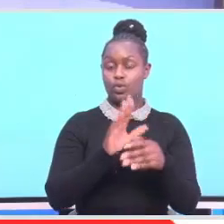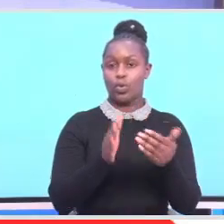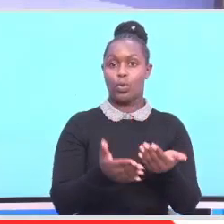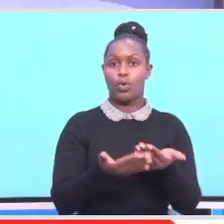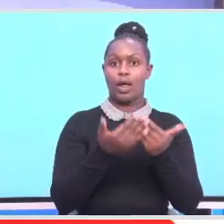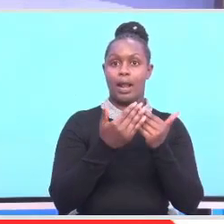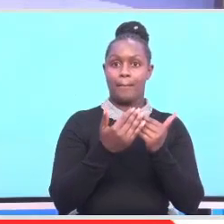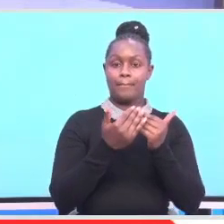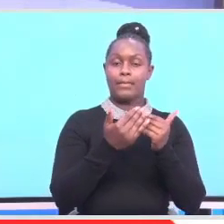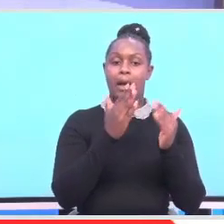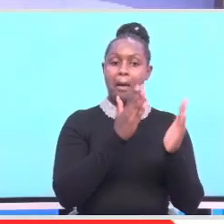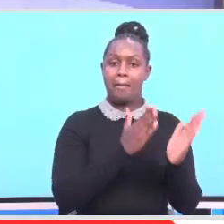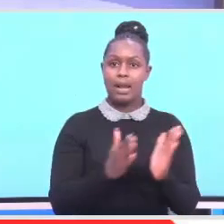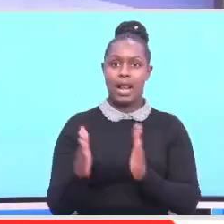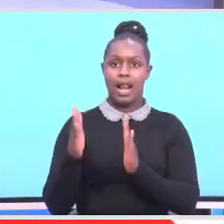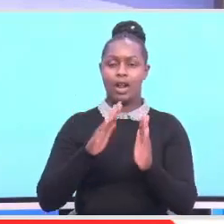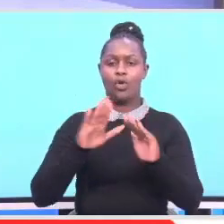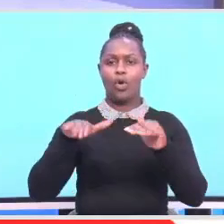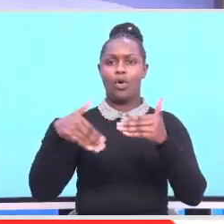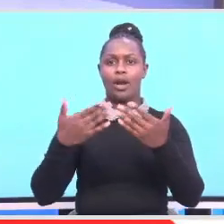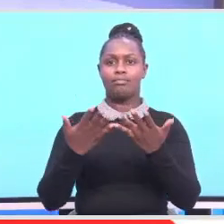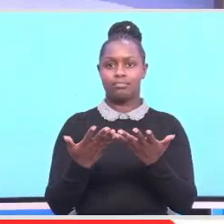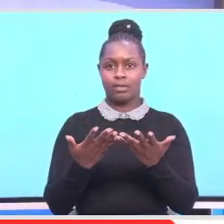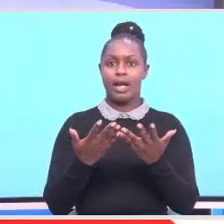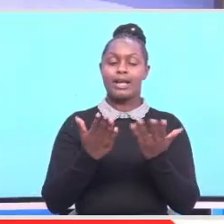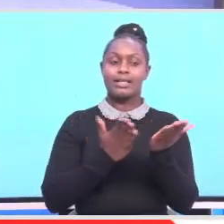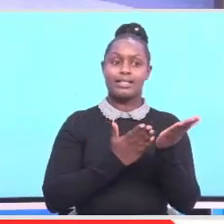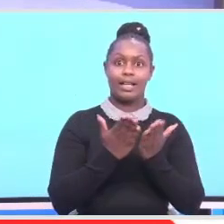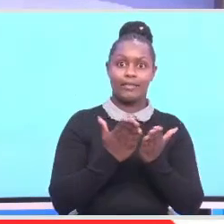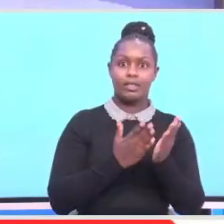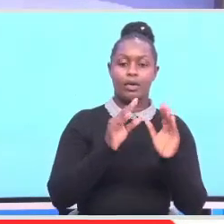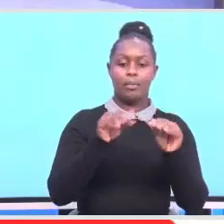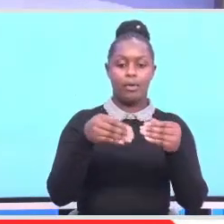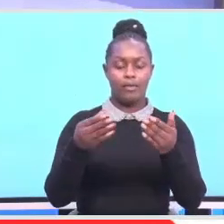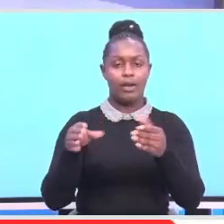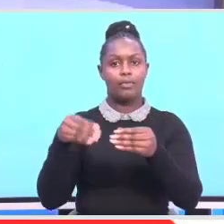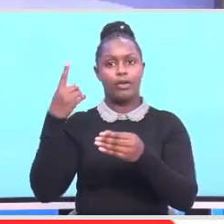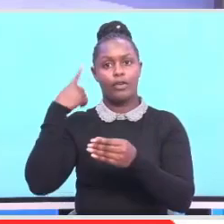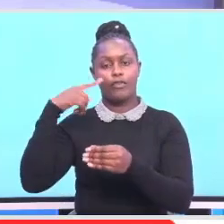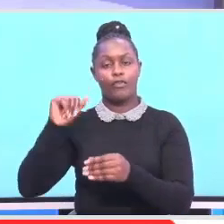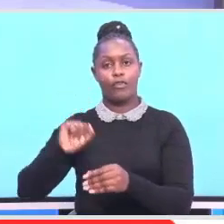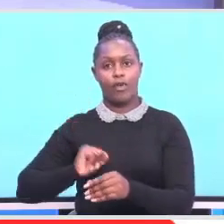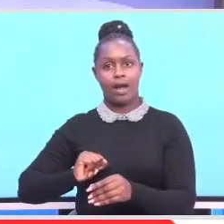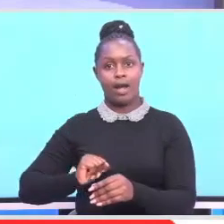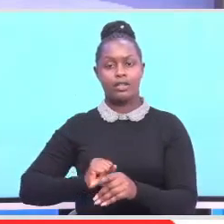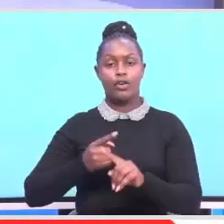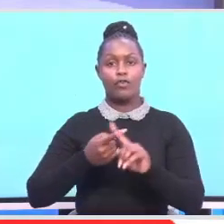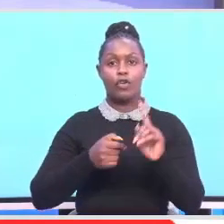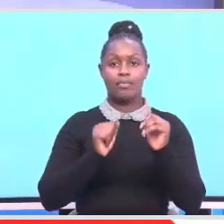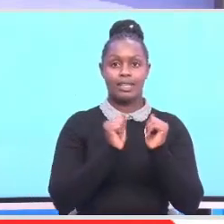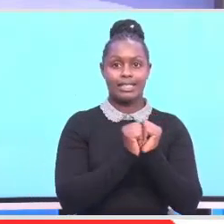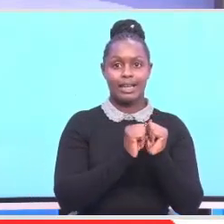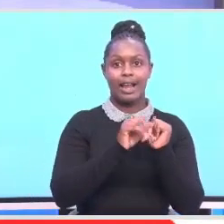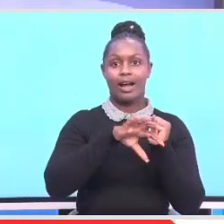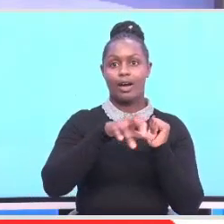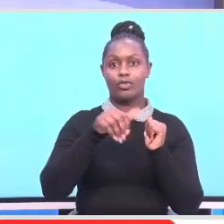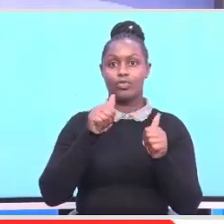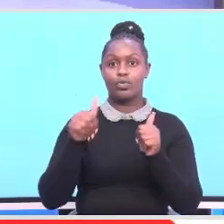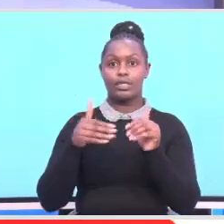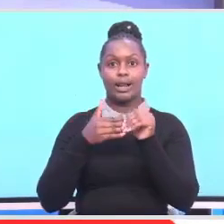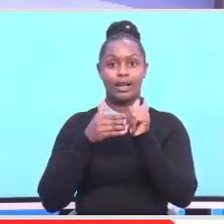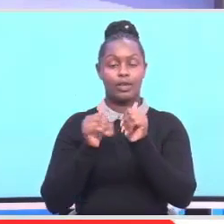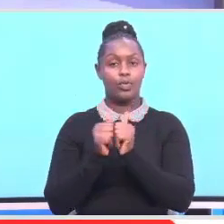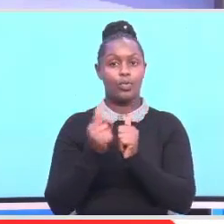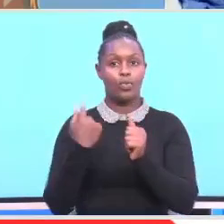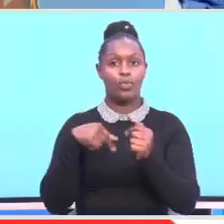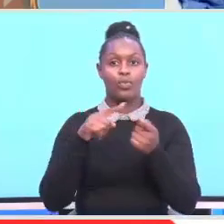wa kutoa huduma za ukimwi kwa wasichana kutoka kaunti 10 zinazoongoza kwa maambukizi ya virusi vya ukimwi na mimba